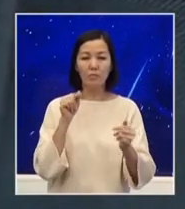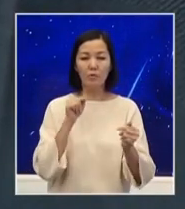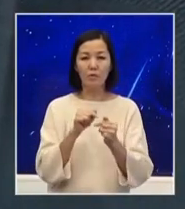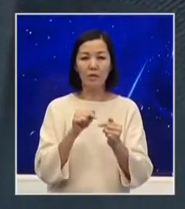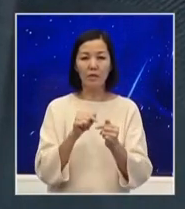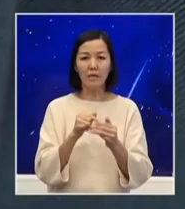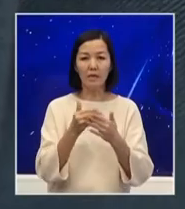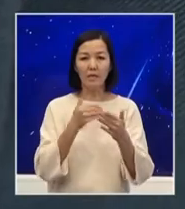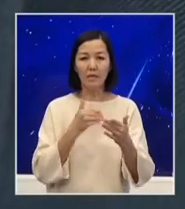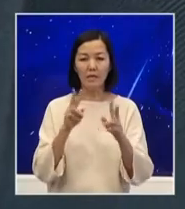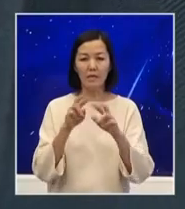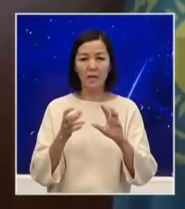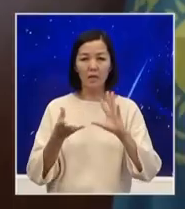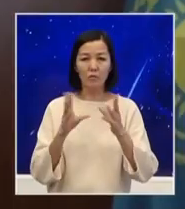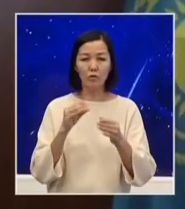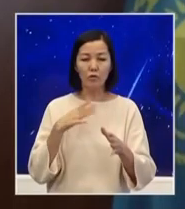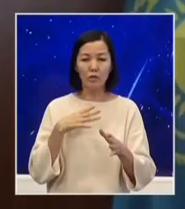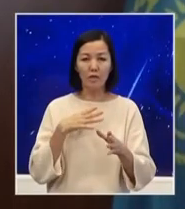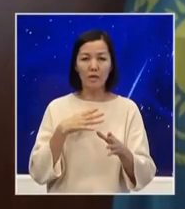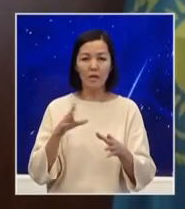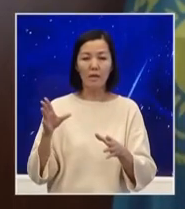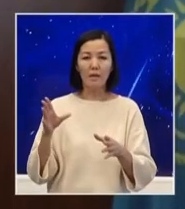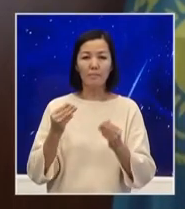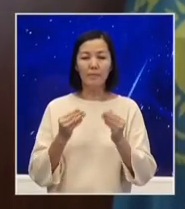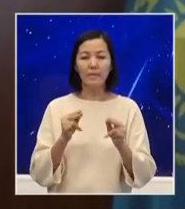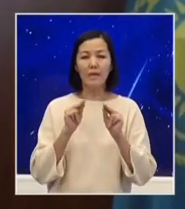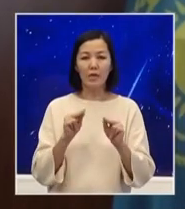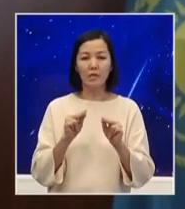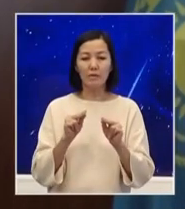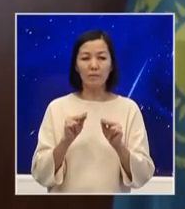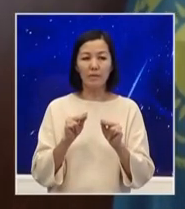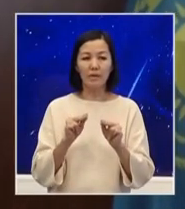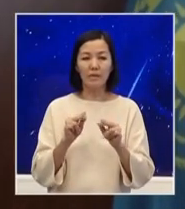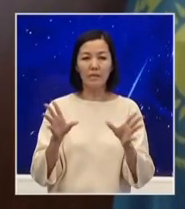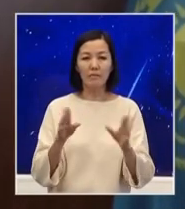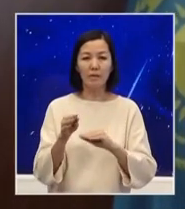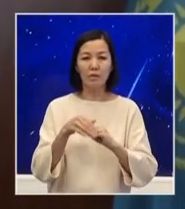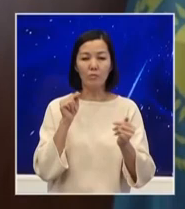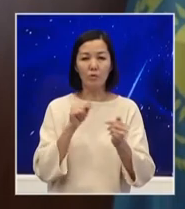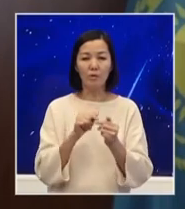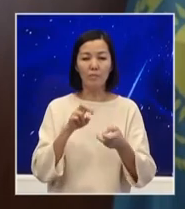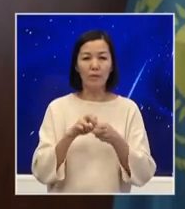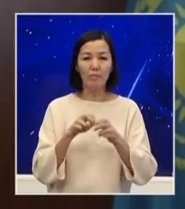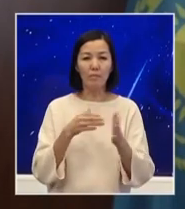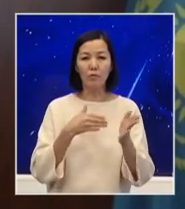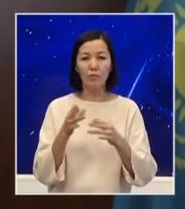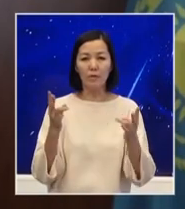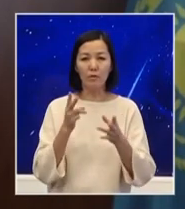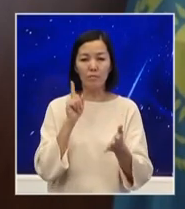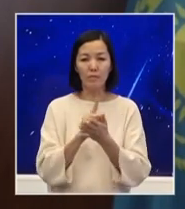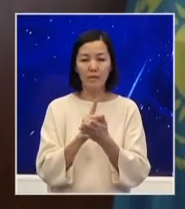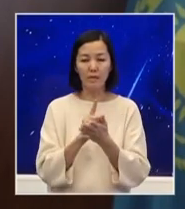тәуекелдеріне сыртқы талдау жүргізіп келеді. Біз жұмыс үшін толығымен ашықпыз. Себебі сыбайлас жемқорлық сияқты жаман проблеманы жоюға